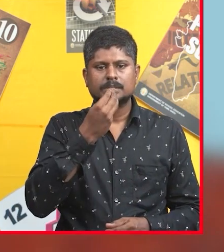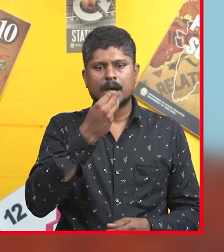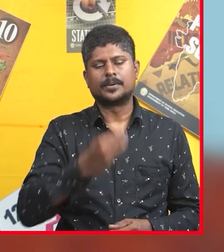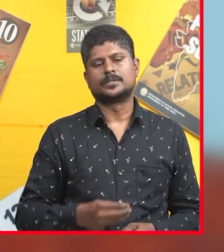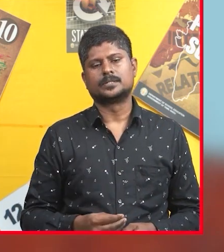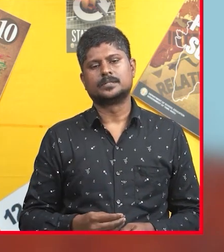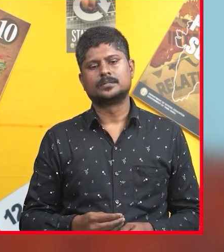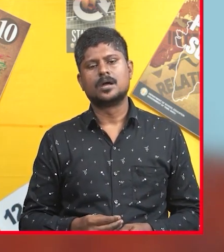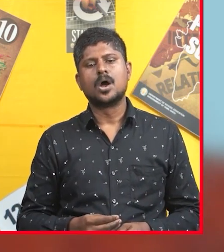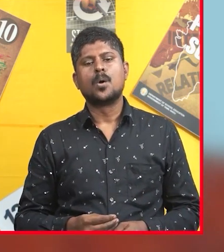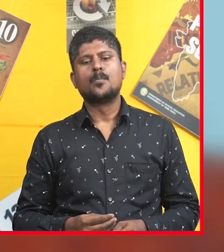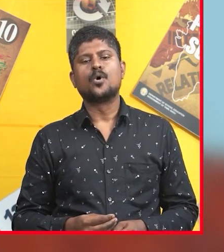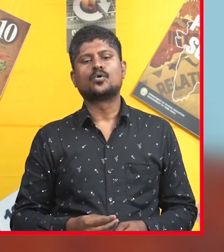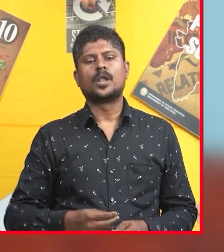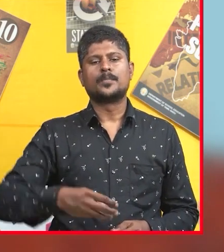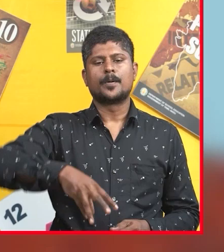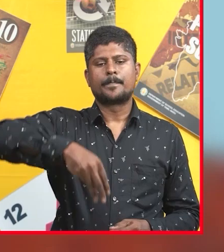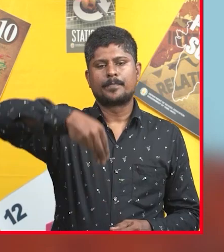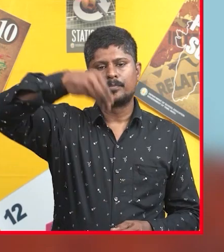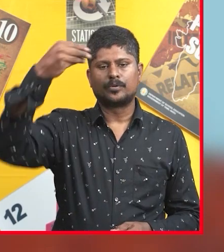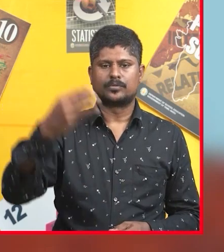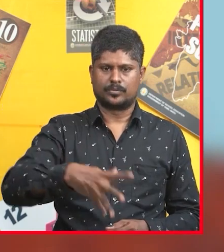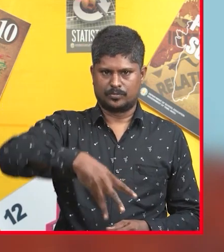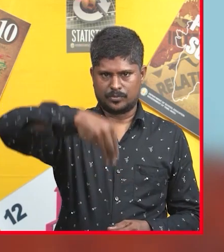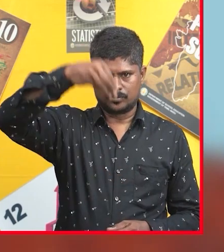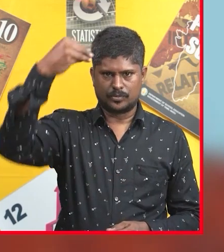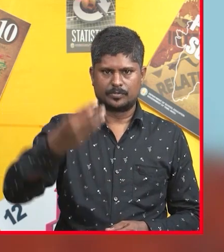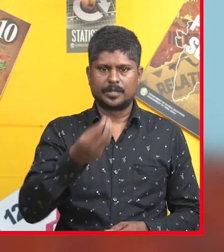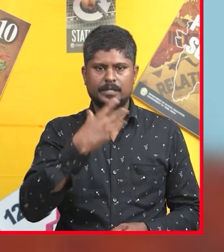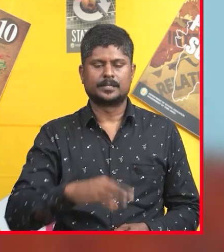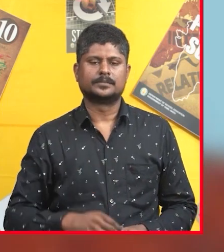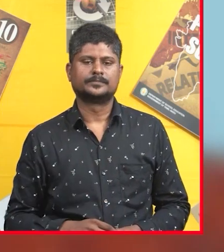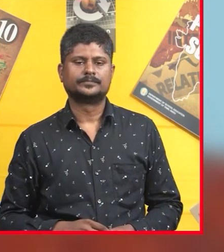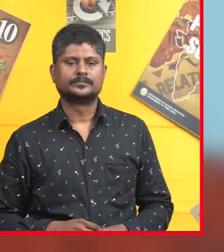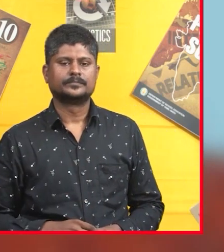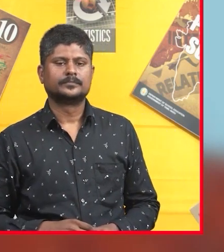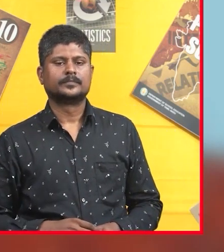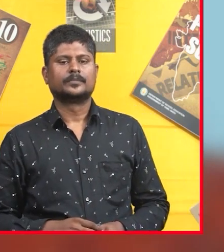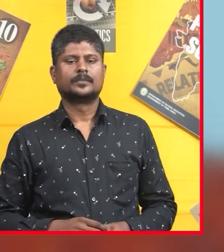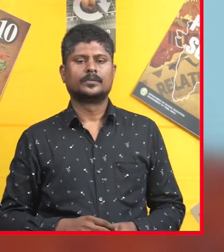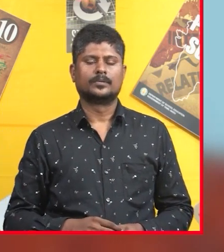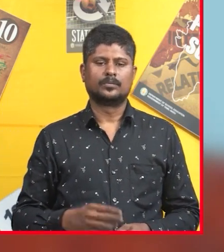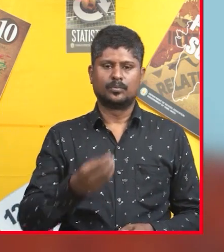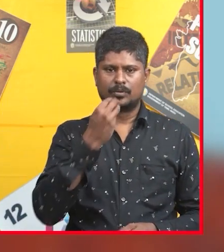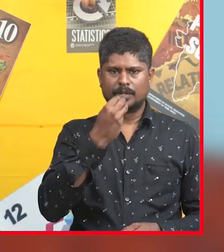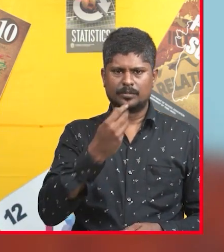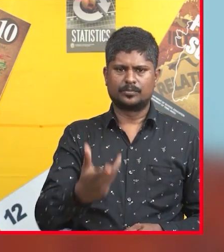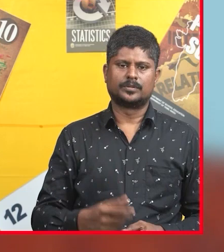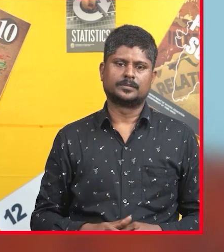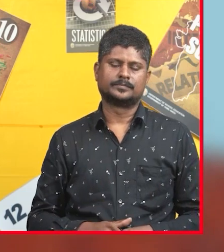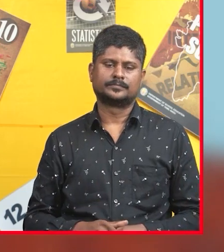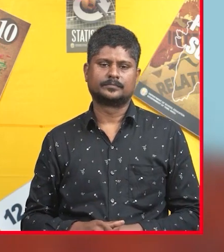இருக்கு, மோர் குழம்பு இருக்கு. சரிங்களா? புளித்த மோர் குழம்பு இருக்கு. திறமுடனே புல்வேலூர்